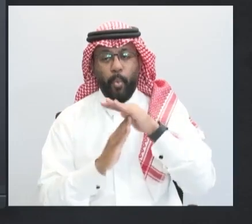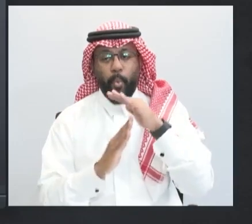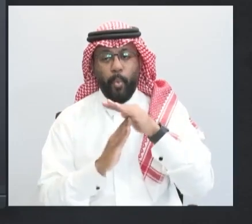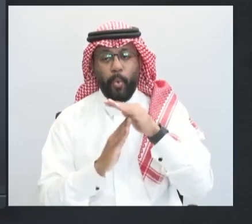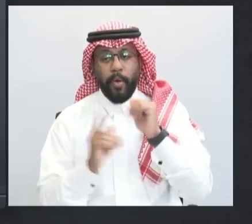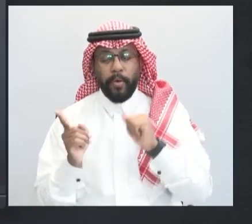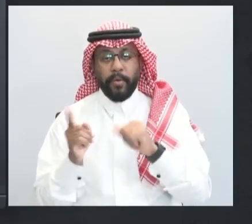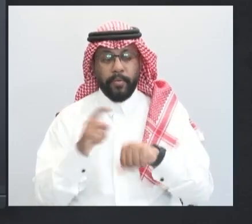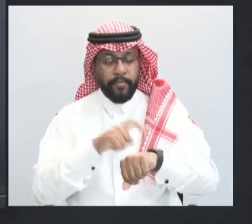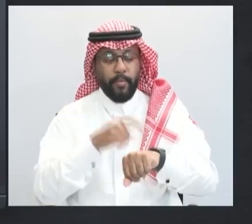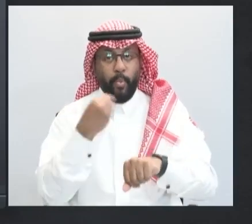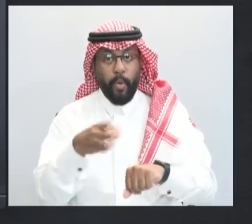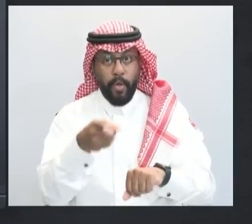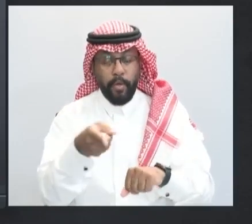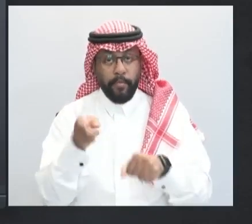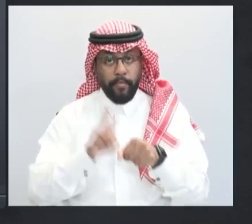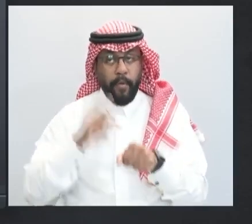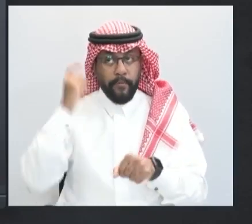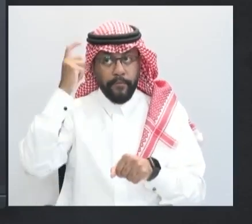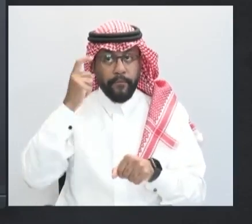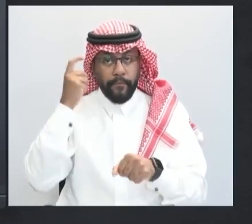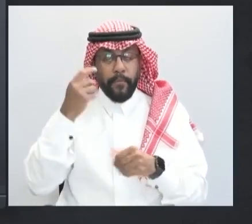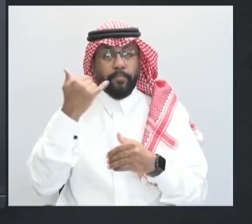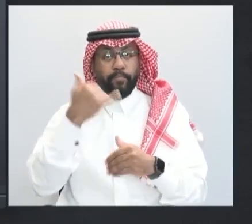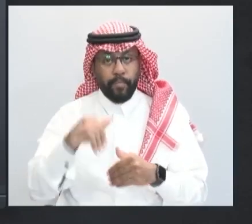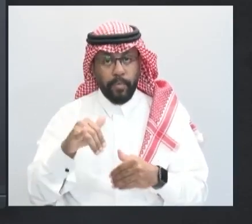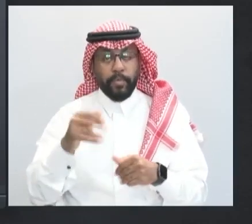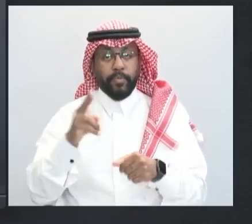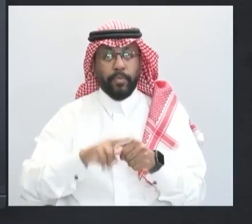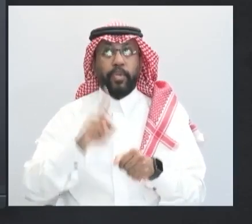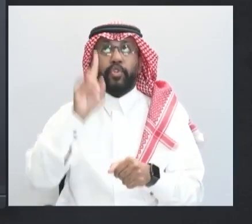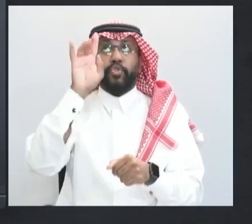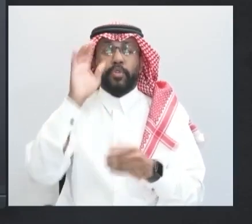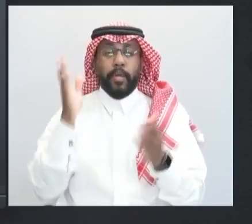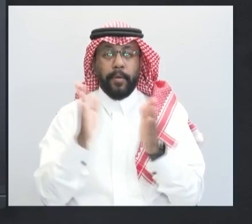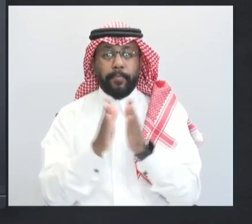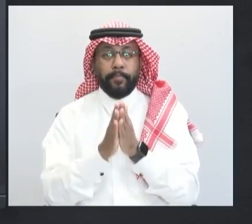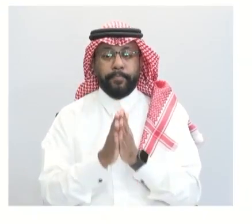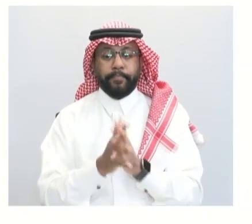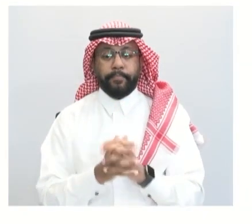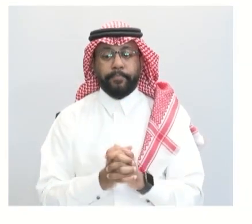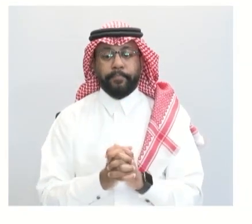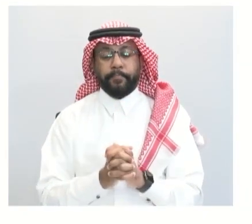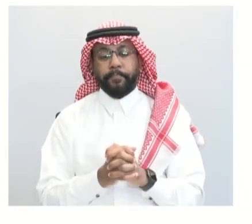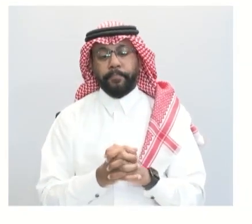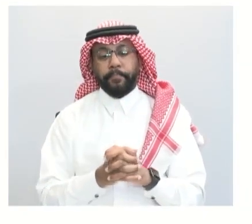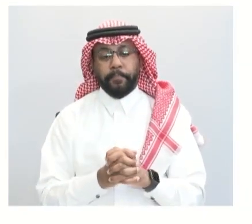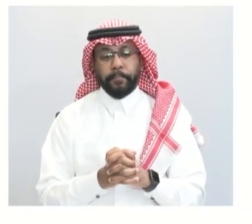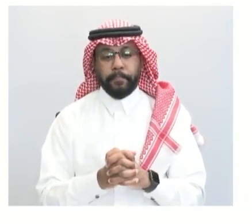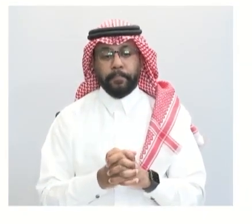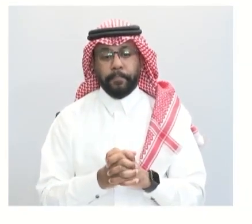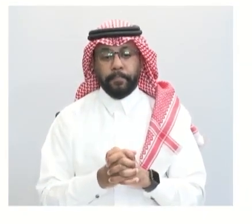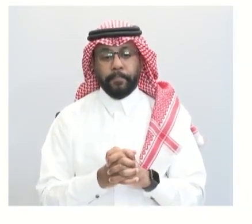بعض الوقت للاجابه على هذا السؤال ثم نعود لنستكمل الحال سويا باذن الله